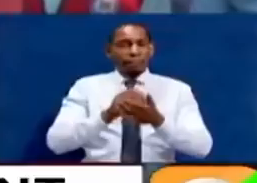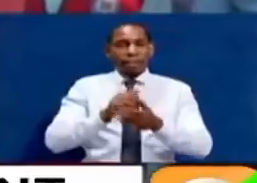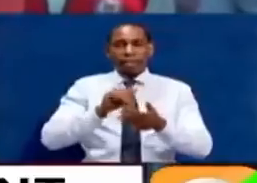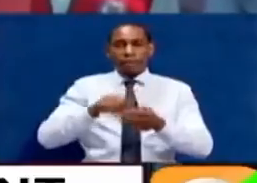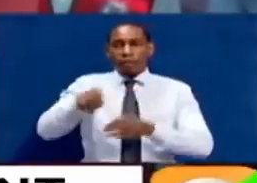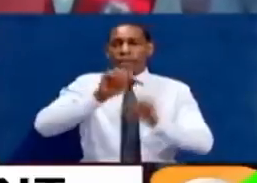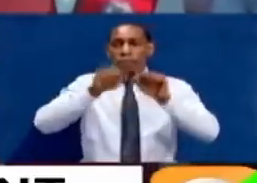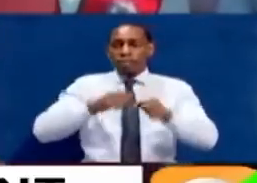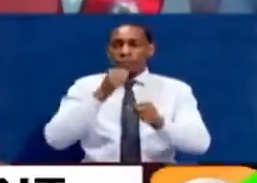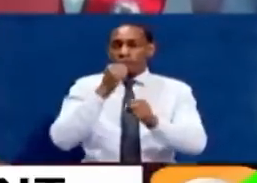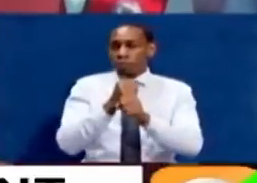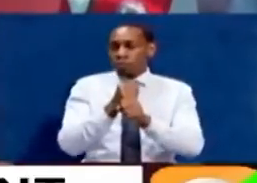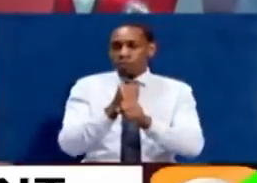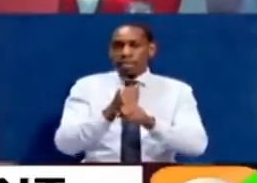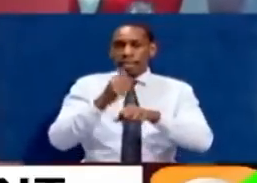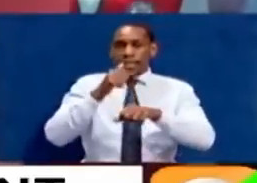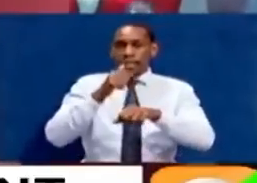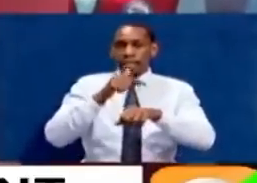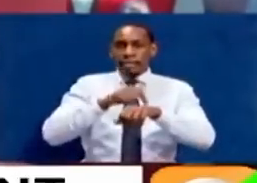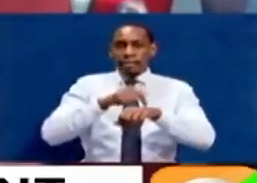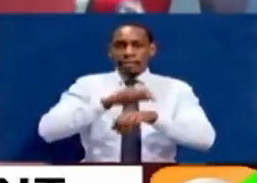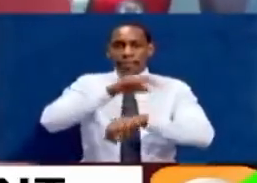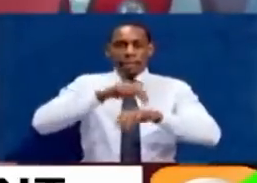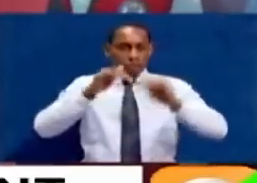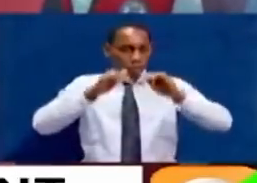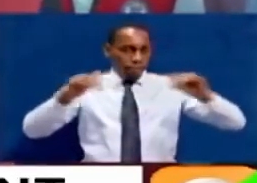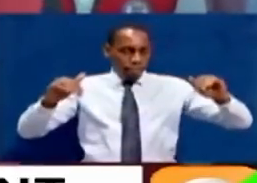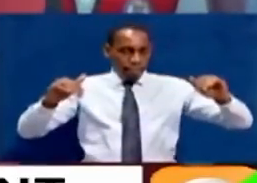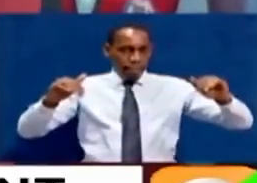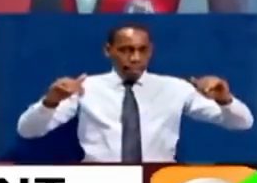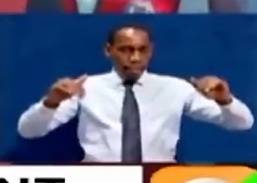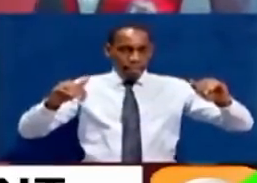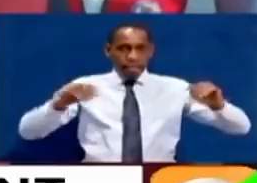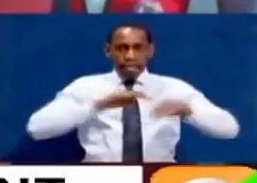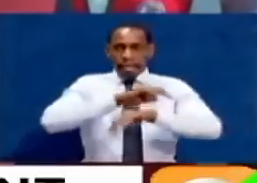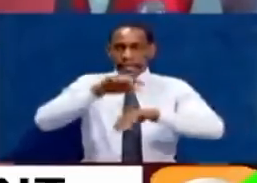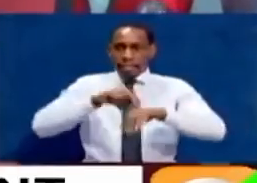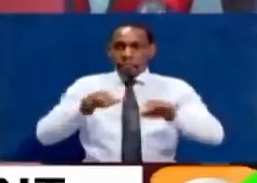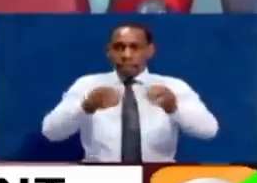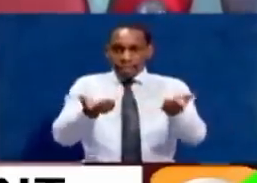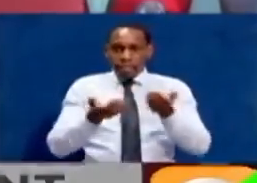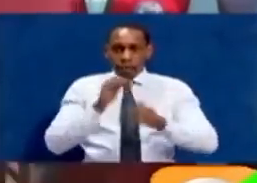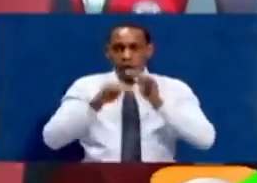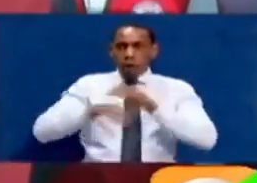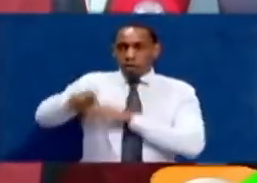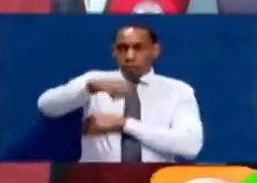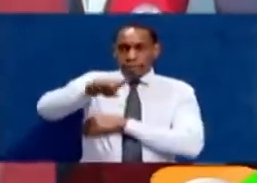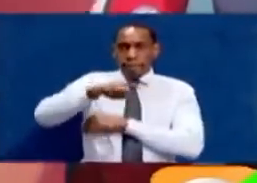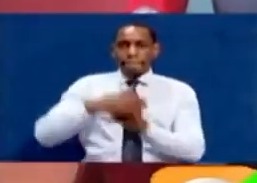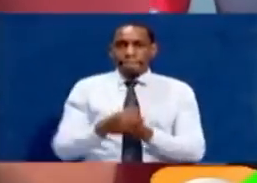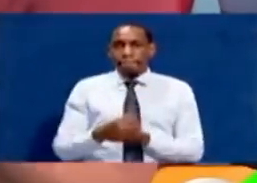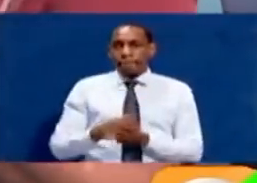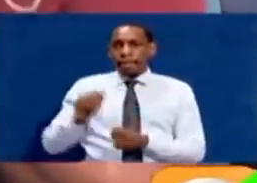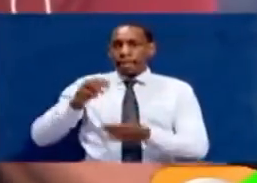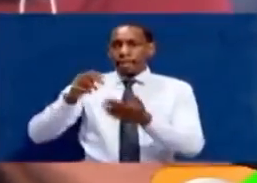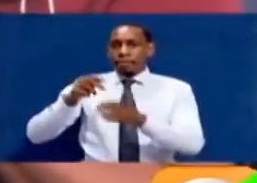ambacho tutaweza tukiwa taifa la mgawanyiko. Taifa inatuhitaji sisi wote.